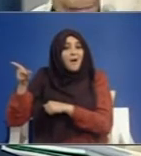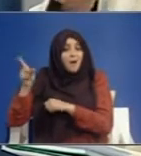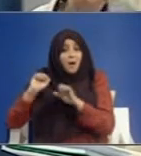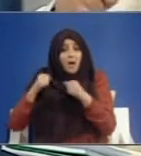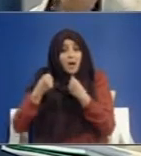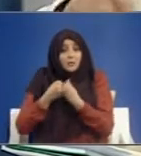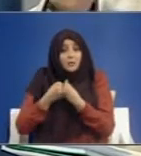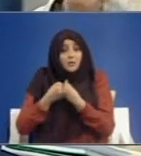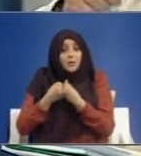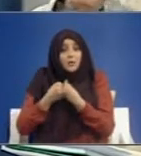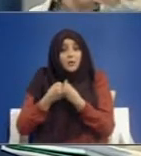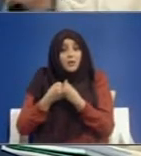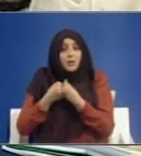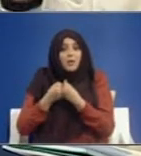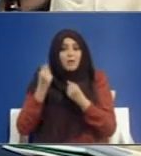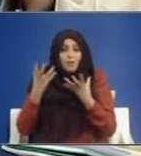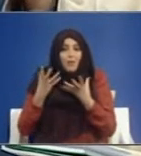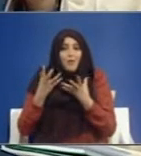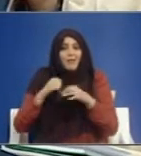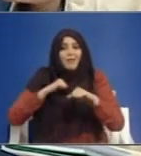حادث يريد أن يجعله حادث عمل،